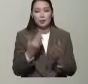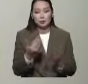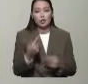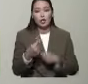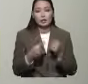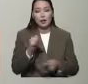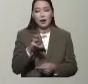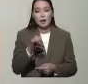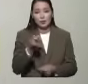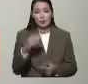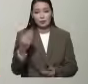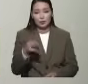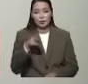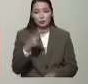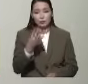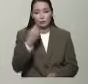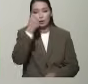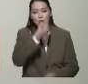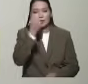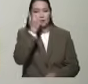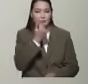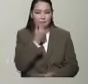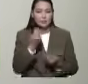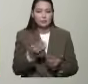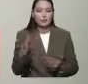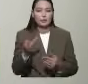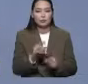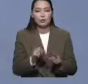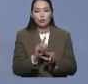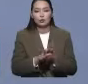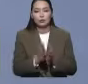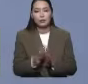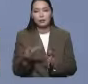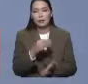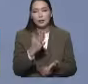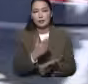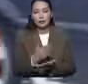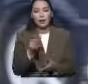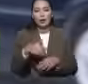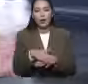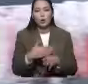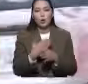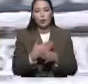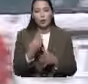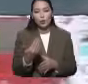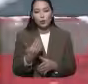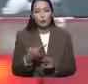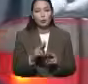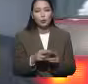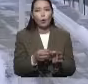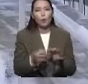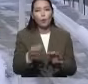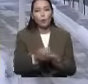айтуыр 2024-те документілі болып, бәріне қазір іліп жатқан жағдайымыз бар. Халыққа көмек партиялық жобасымен облыстың түкпір-түкпірін